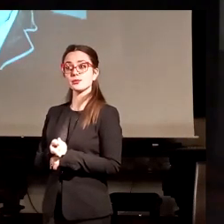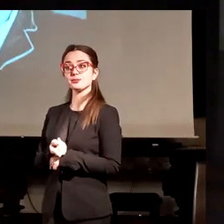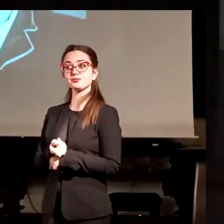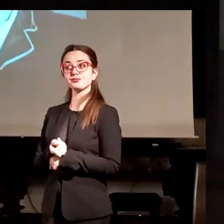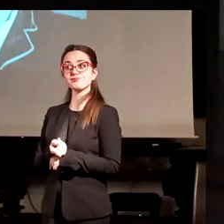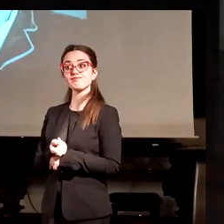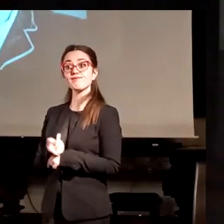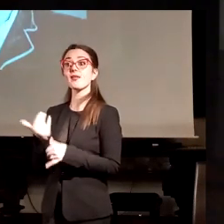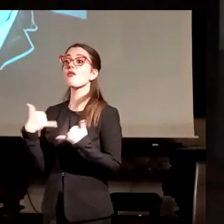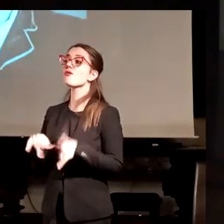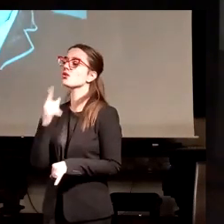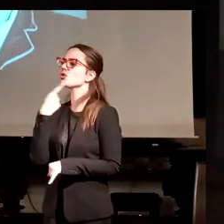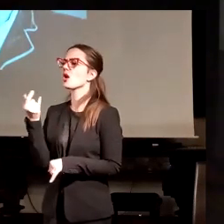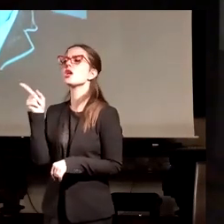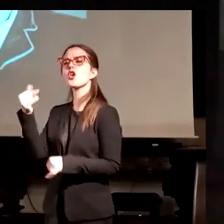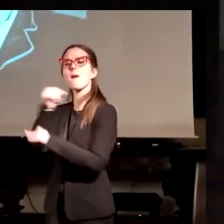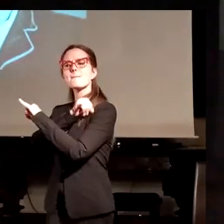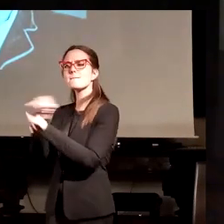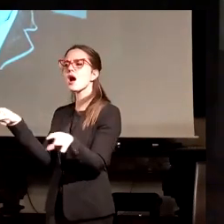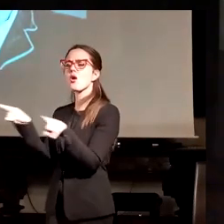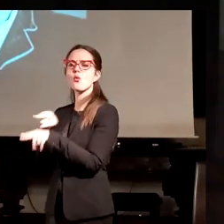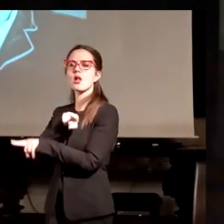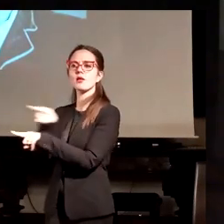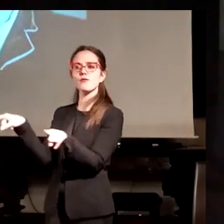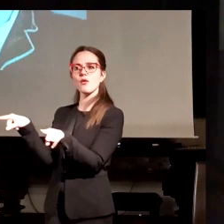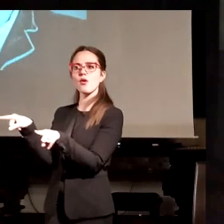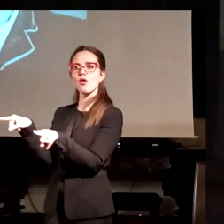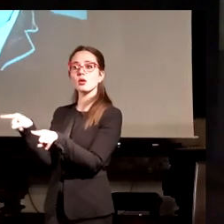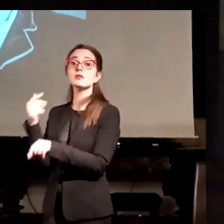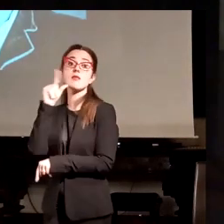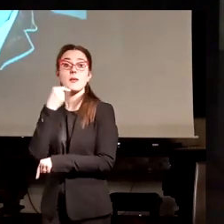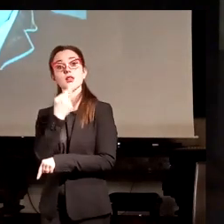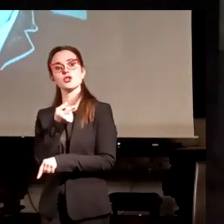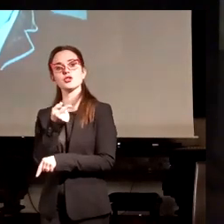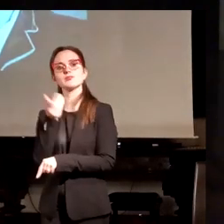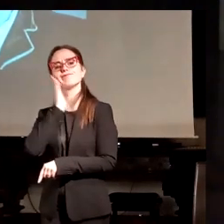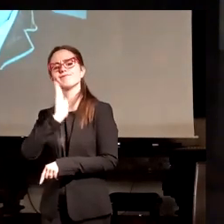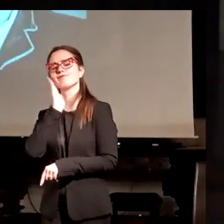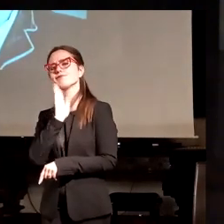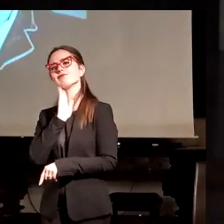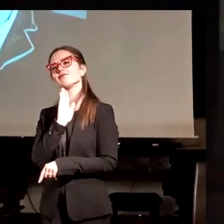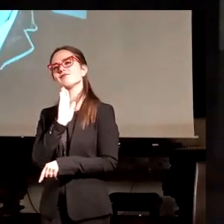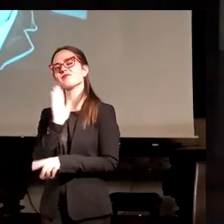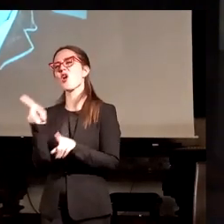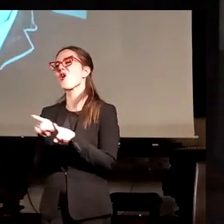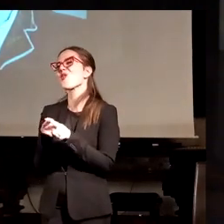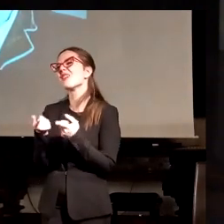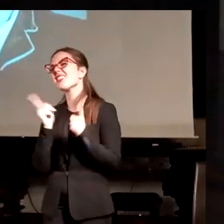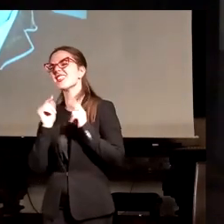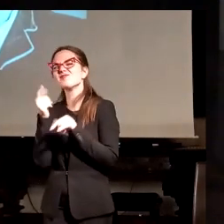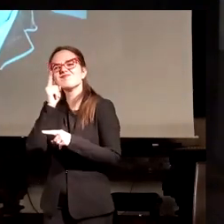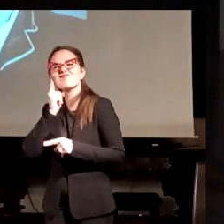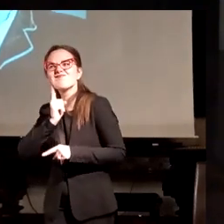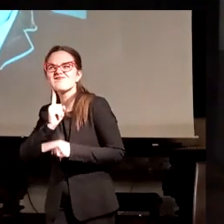dice non farò mai quello che fate voi gli dice soltanto però per favore che cosa quasi commovente a